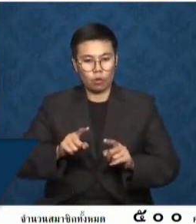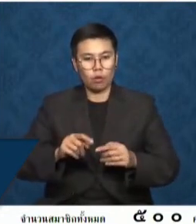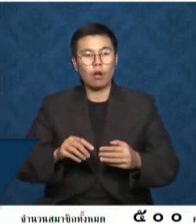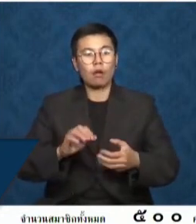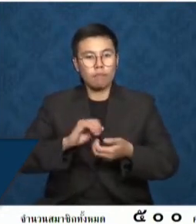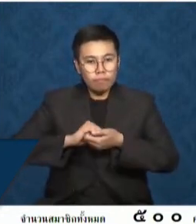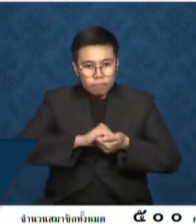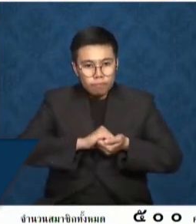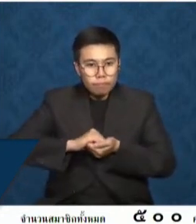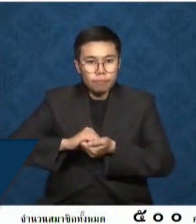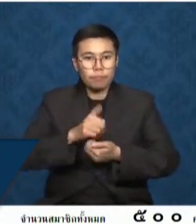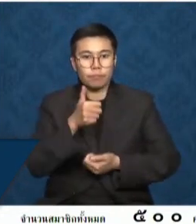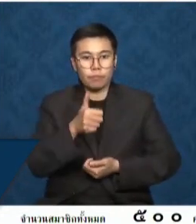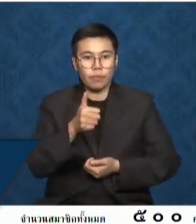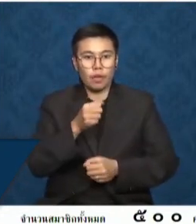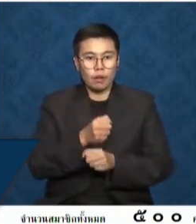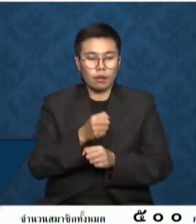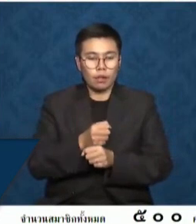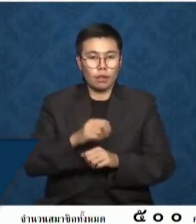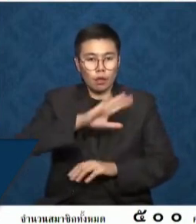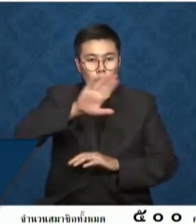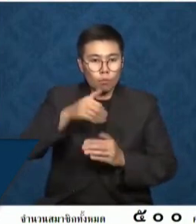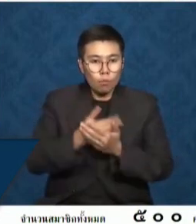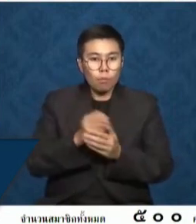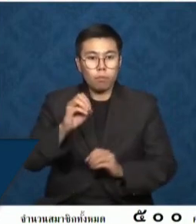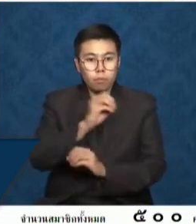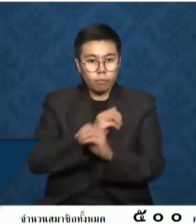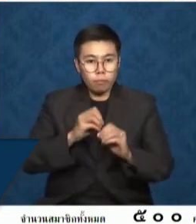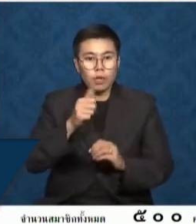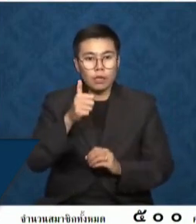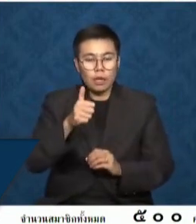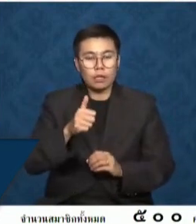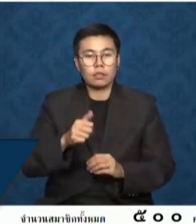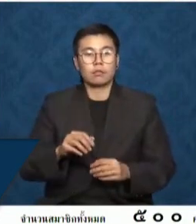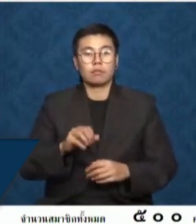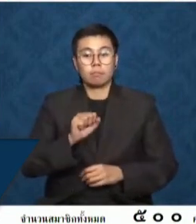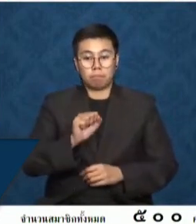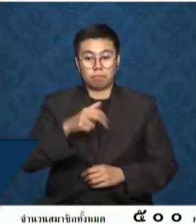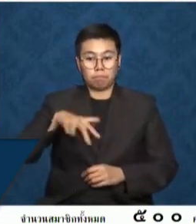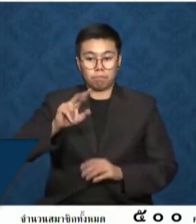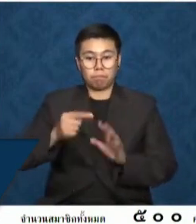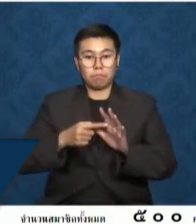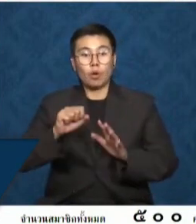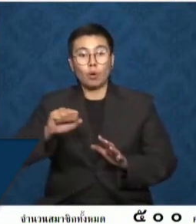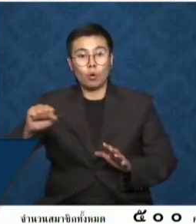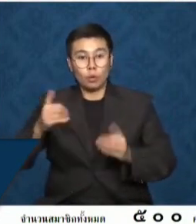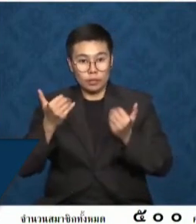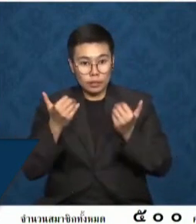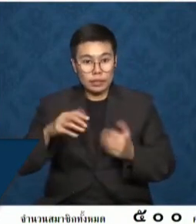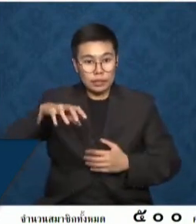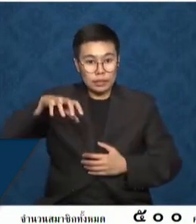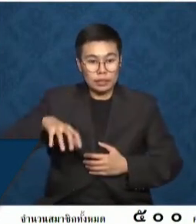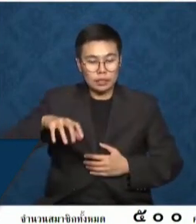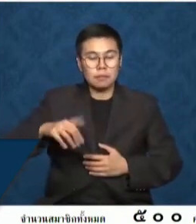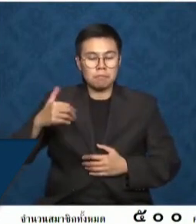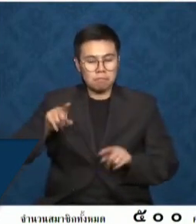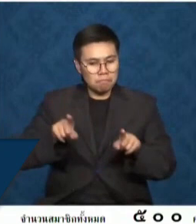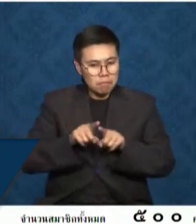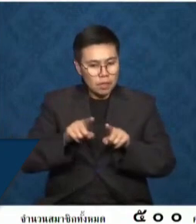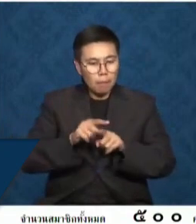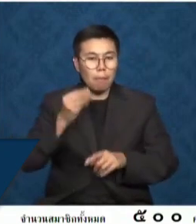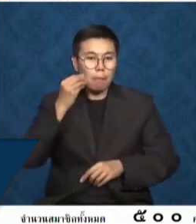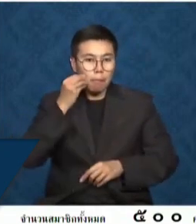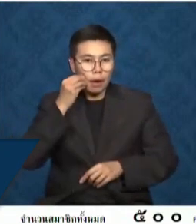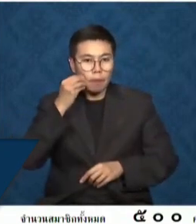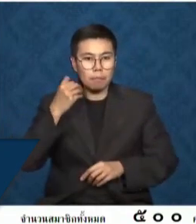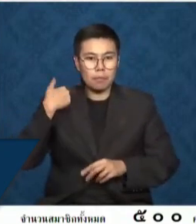างได้สร้างพื้นที่ปลอดภัยให้กับทุกคนได้ในสภาแห่งนี้จึงควรเป็นเสมือนบ้านที่มีประตูทางออกสำหรับทุกๆปัญห